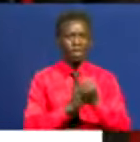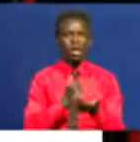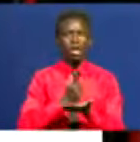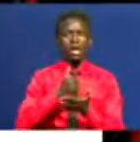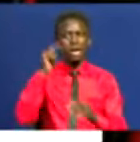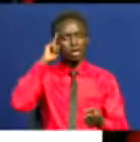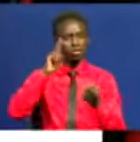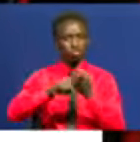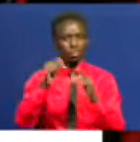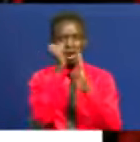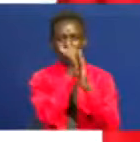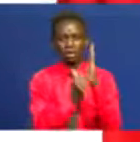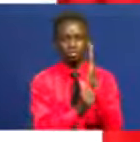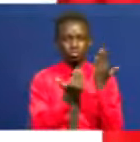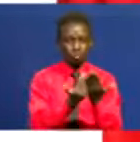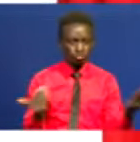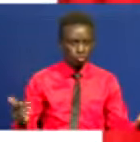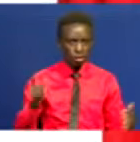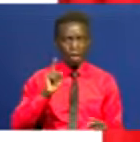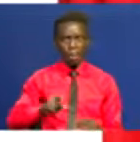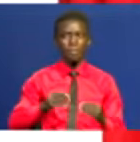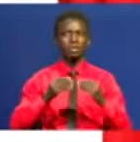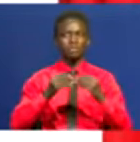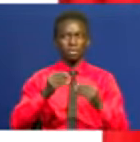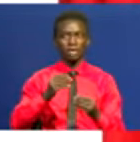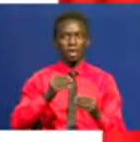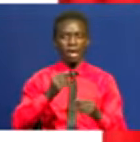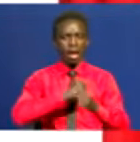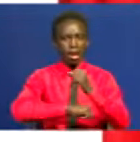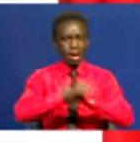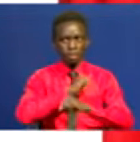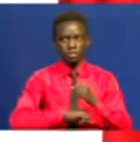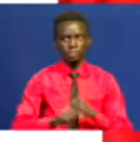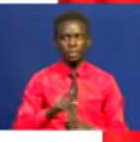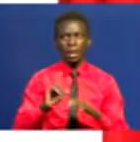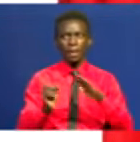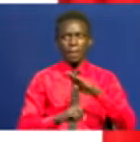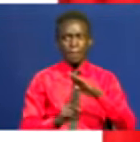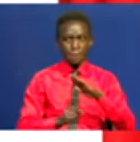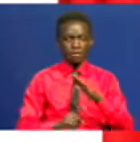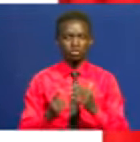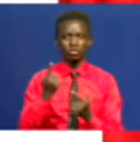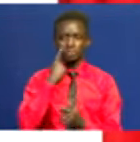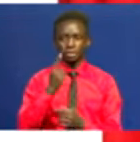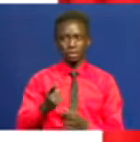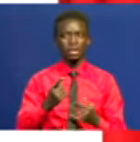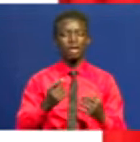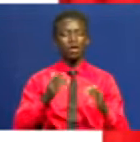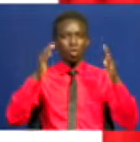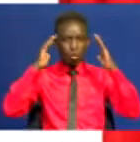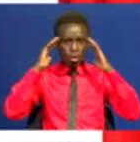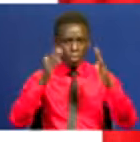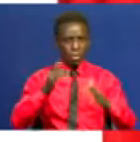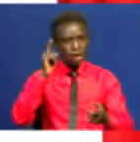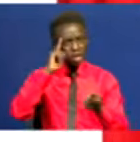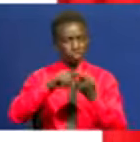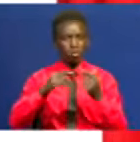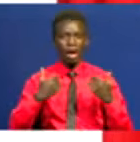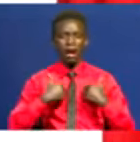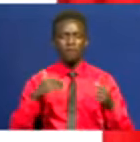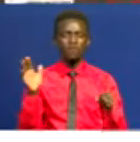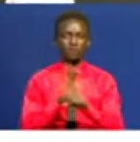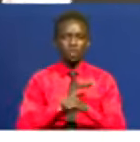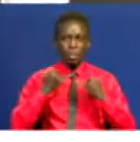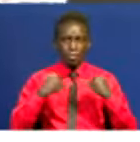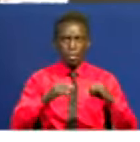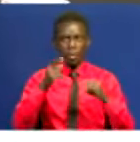na kudumisha haki zao. Ministry is committed to ensuring the full implementation of the act and providing